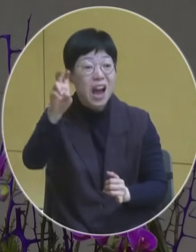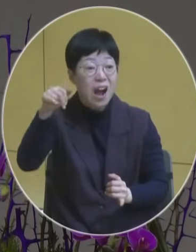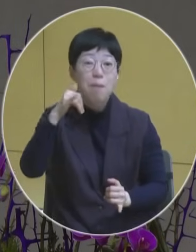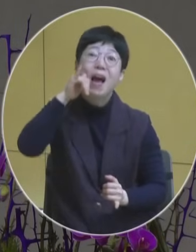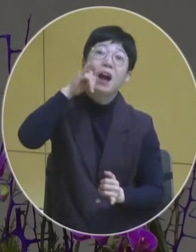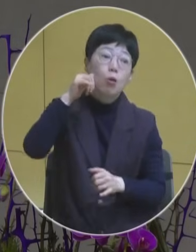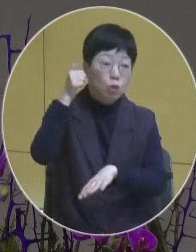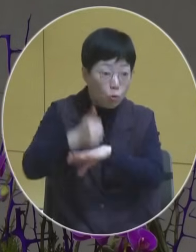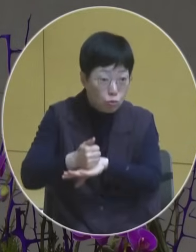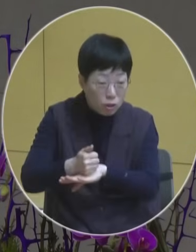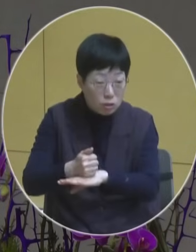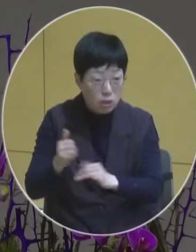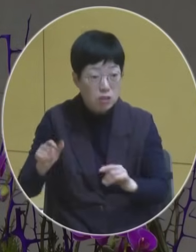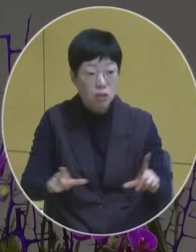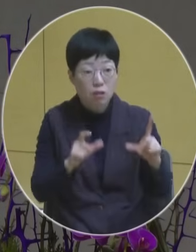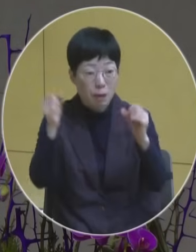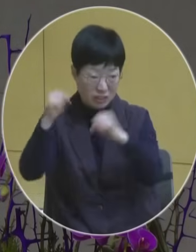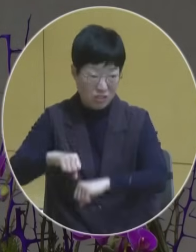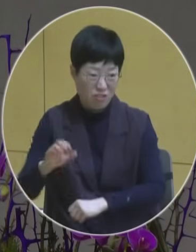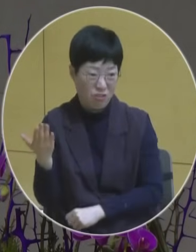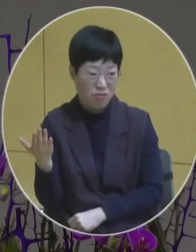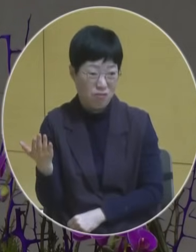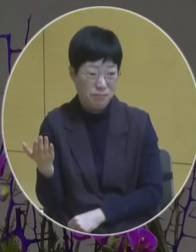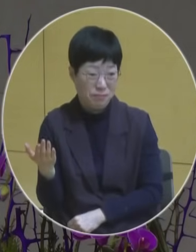어떻게 되죠? 자기 스스로 인생을 망치는 거죠.